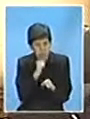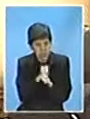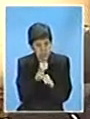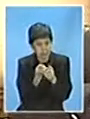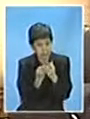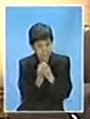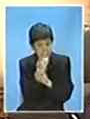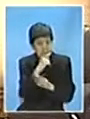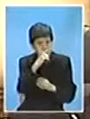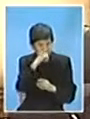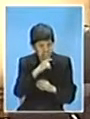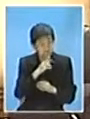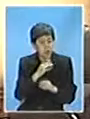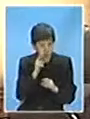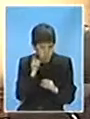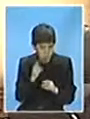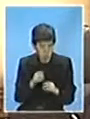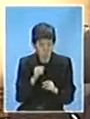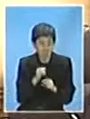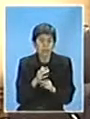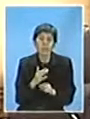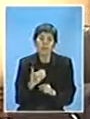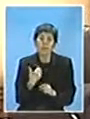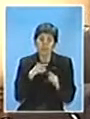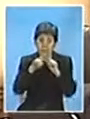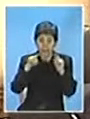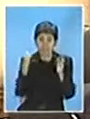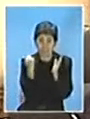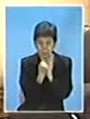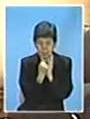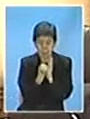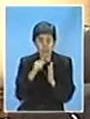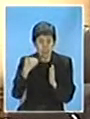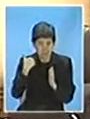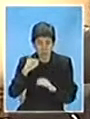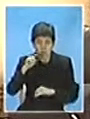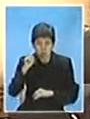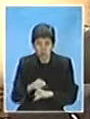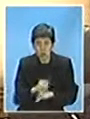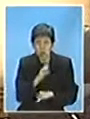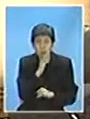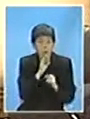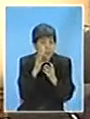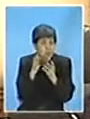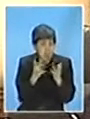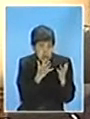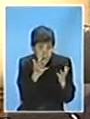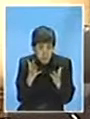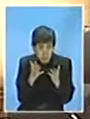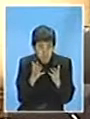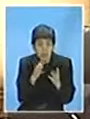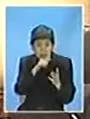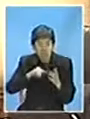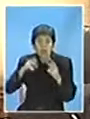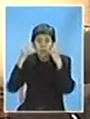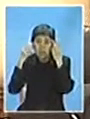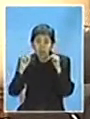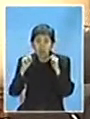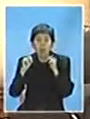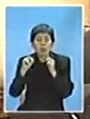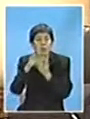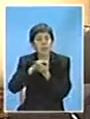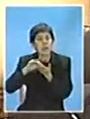อบวิชาชีพการแพทย์แผนไทยประยุกต์ด้วยก็กล่าวคือมีใบอนุญาตด้วยนะครับถ้าท่านไม่มีใบอนุญาตท่านก็เข้ามาเป็นนายกสภาการแพทย์